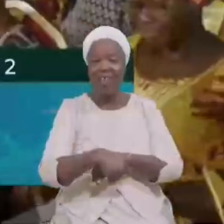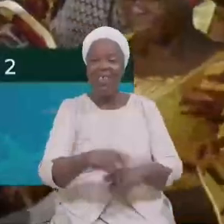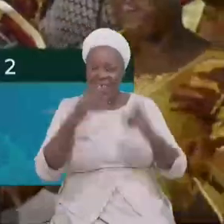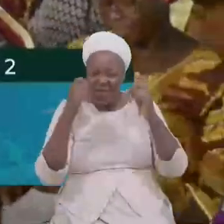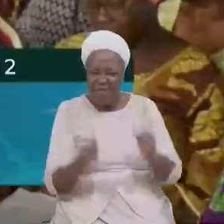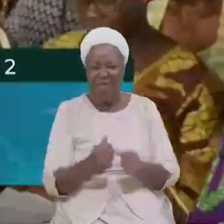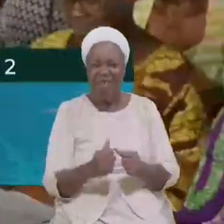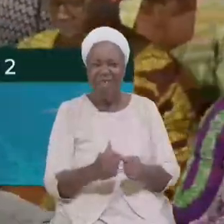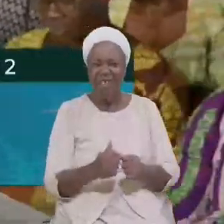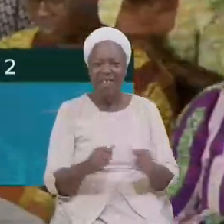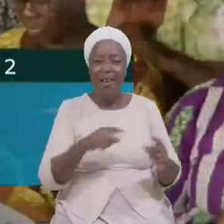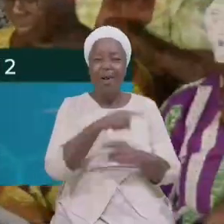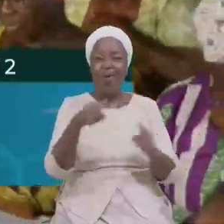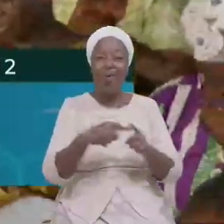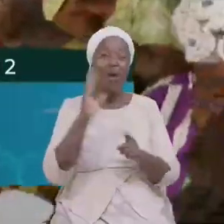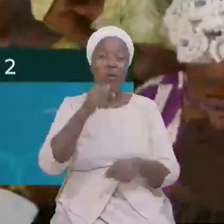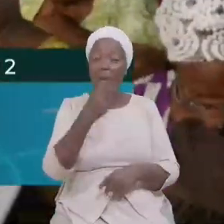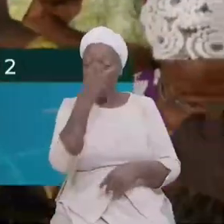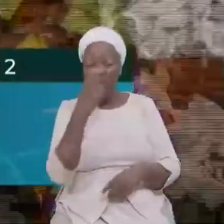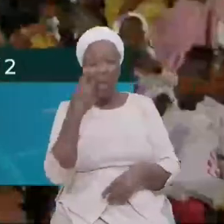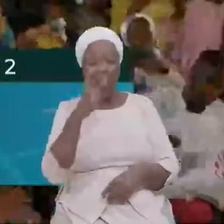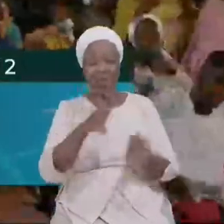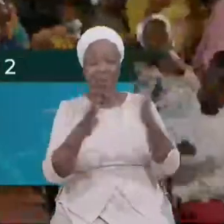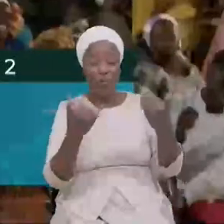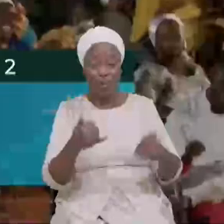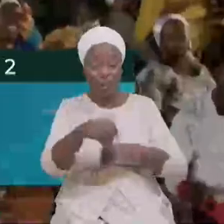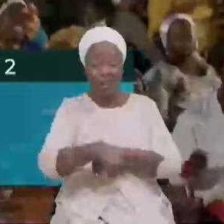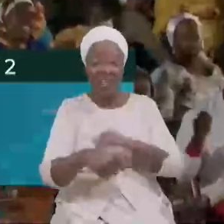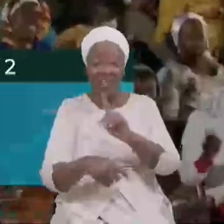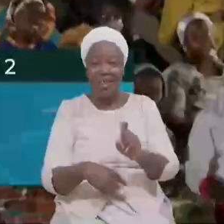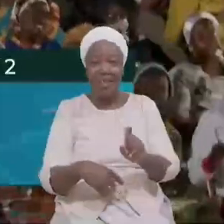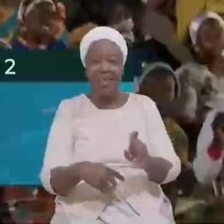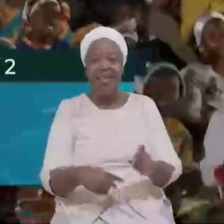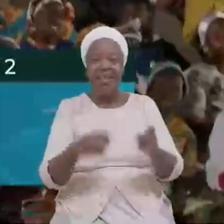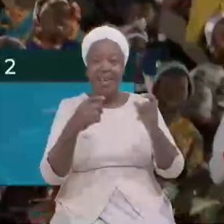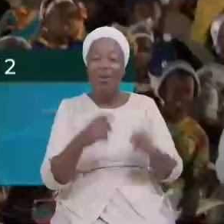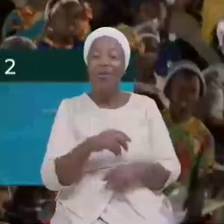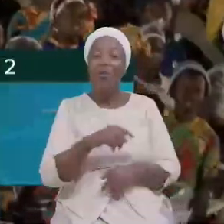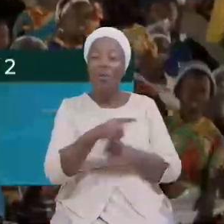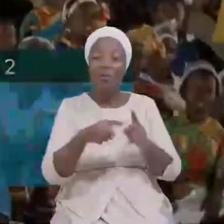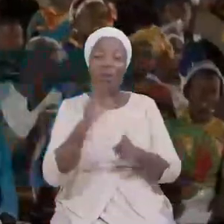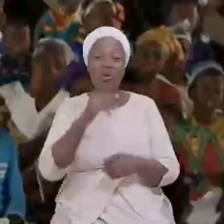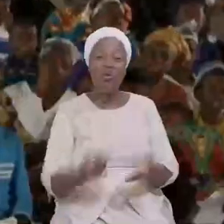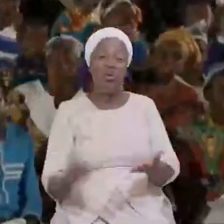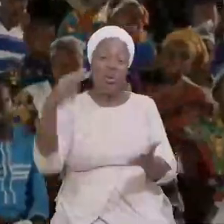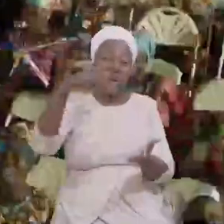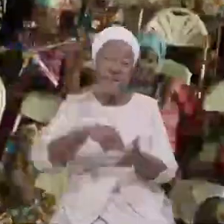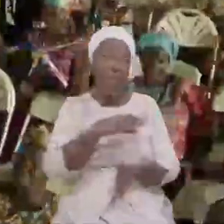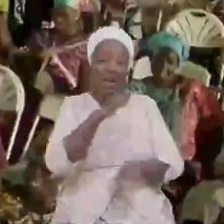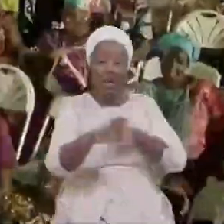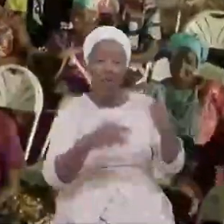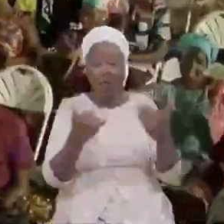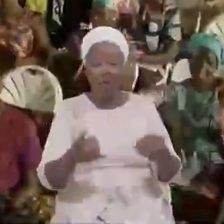Immédiatement. Quand est-ce que tes yeux aveugles vont s'ouvrir ce soir? Quand est-ce que tu vas te lever et marcher ce